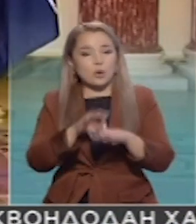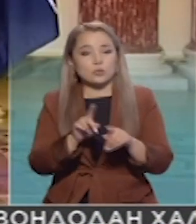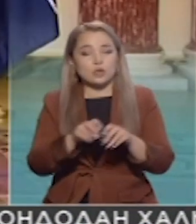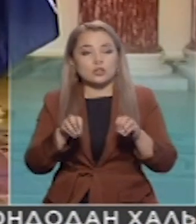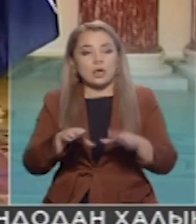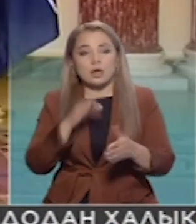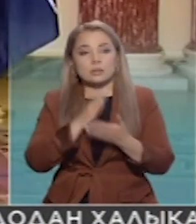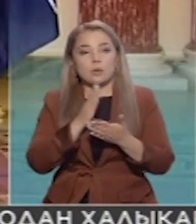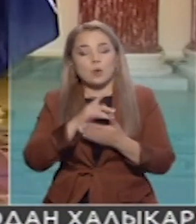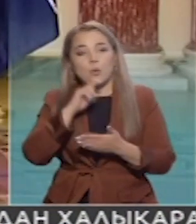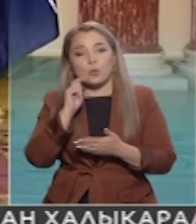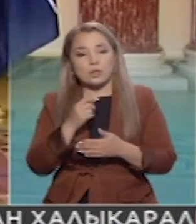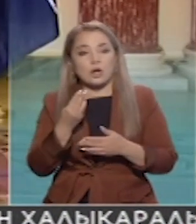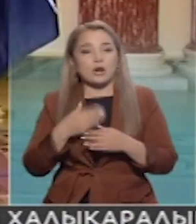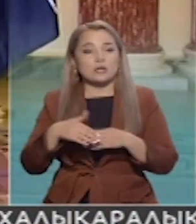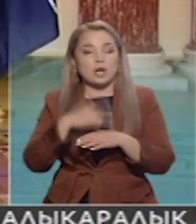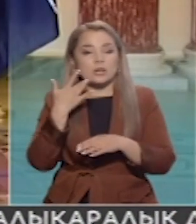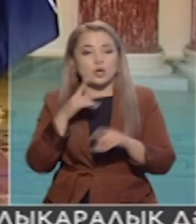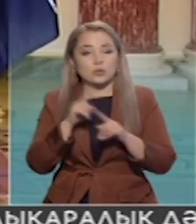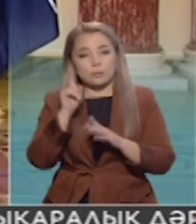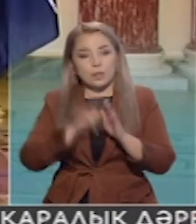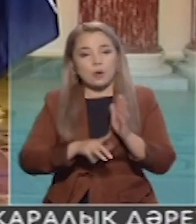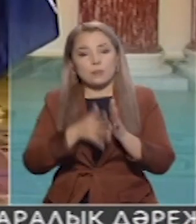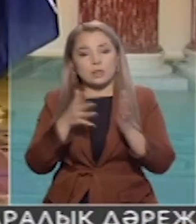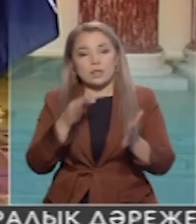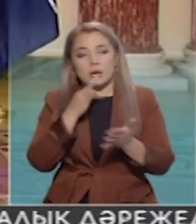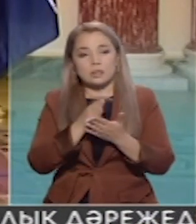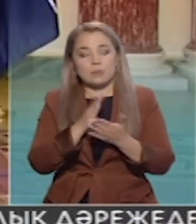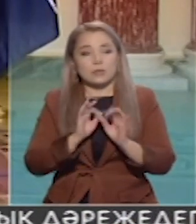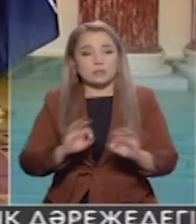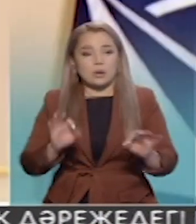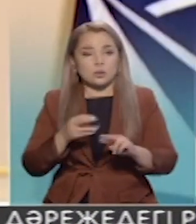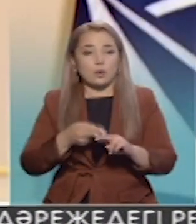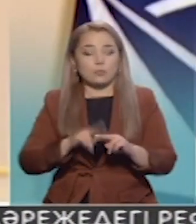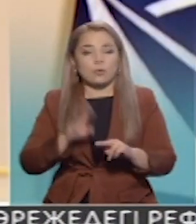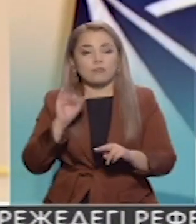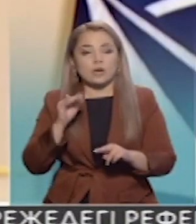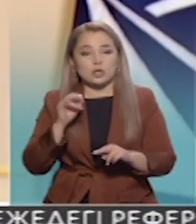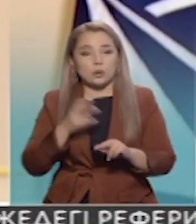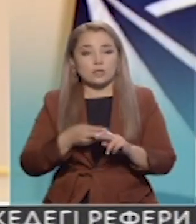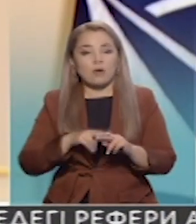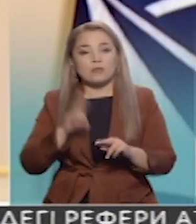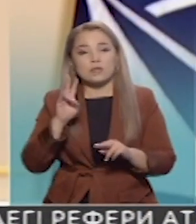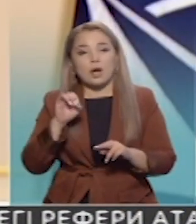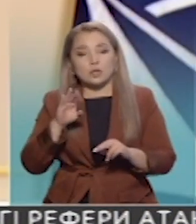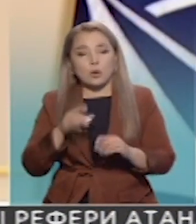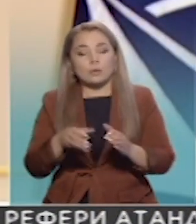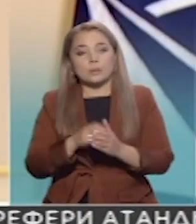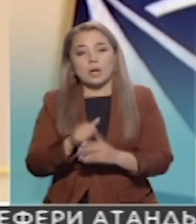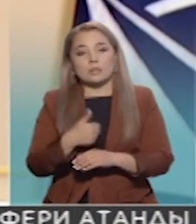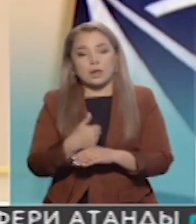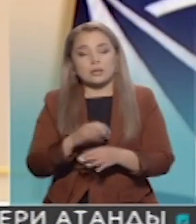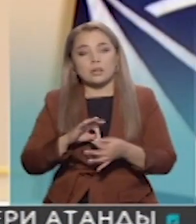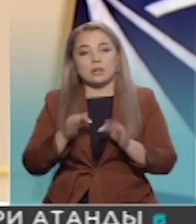отыр. Украина мен АҚШ арасында үлкен сенім бар, дейді Блинкен. Ол мұны Вашингтонда НАТО-ның бас хатшысы Йенс